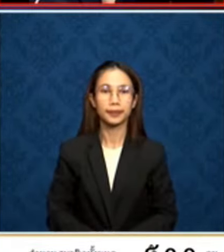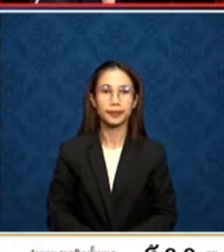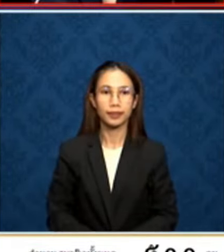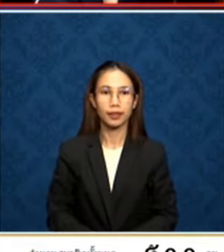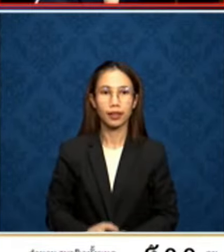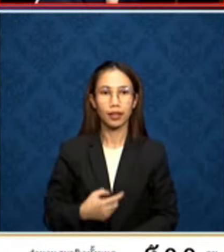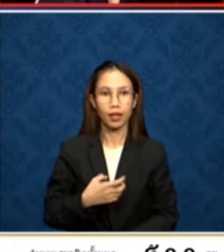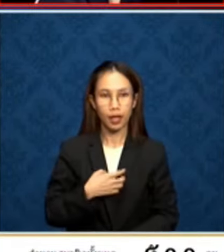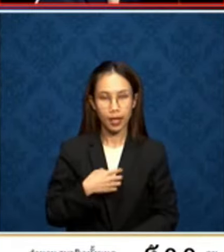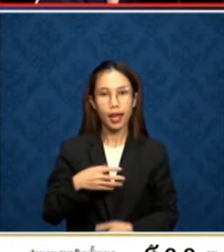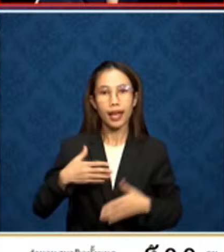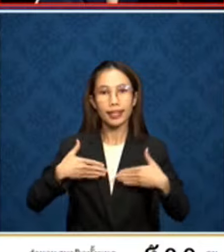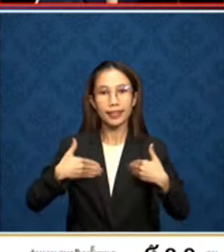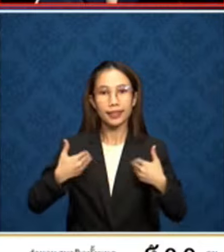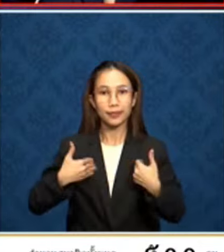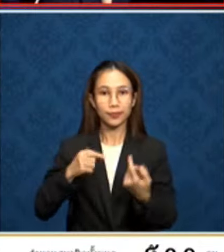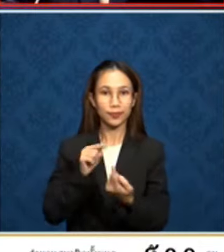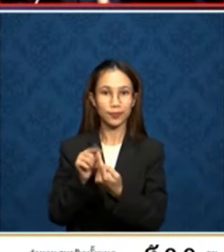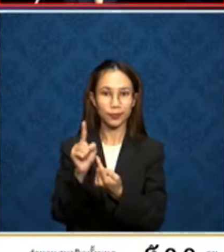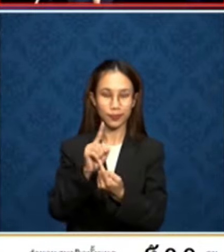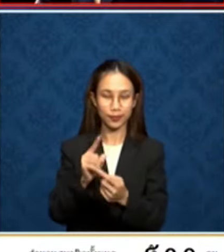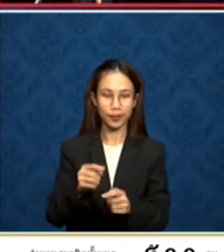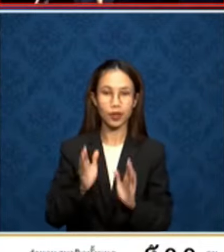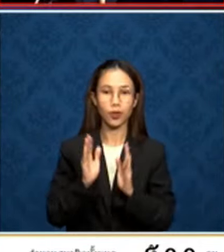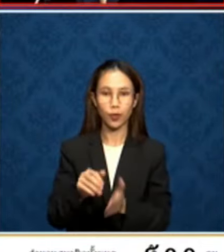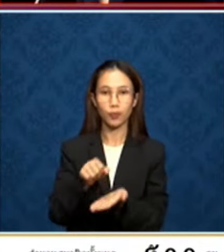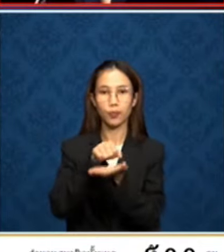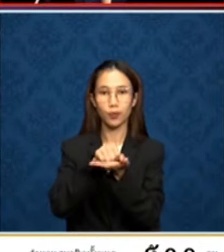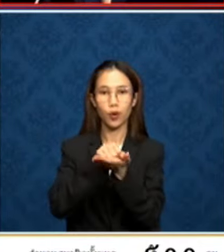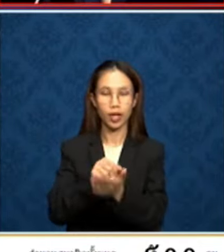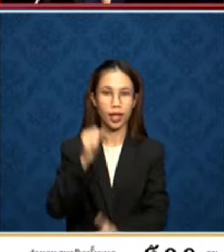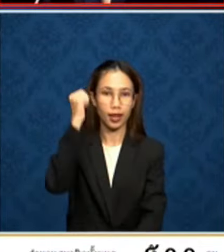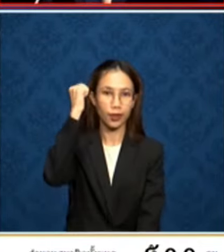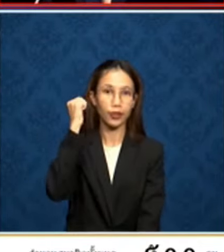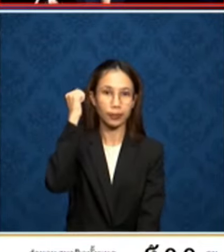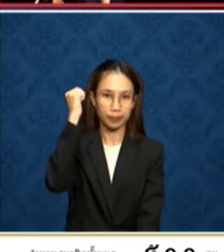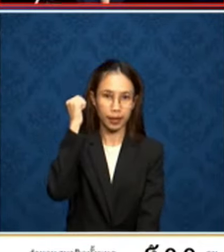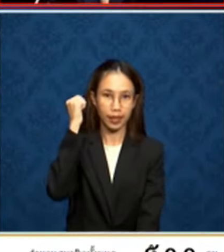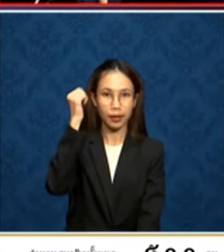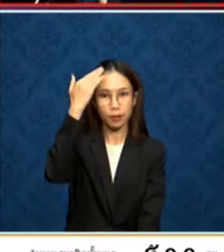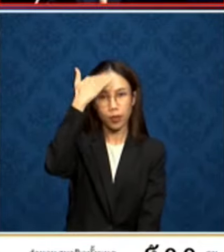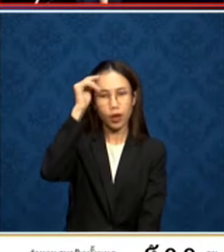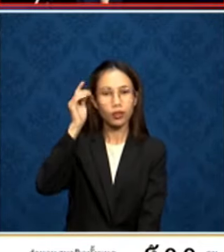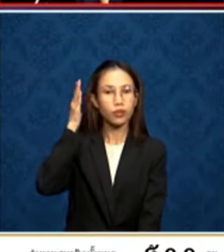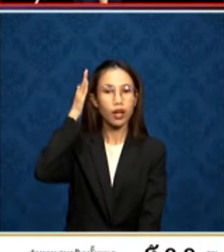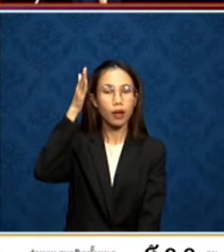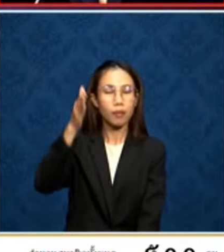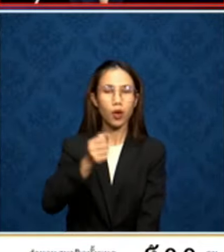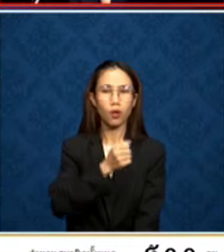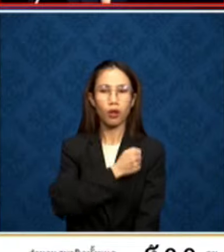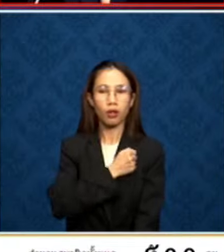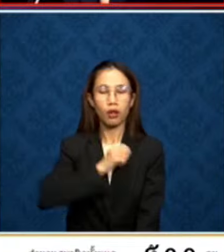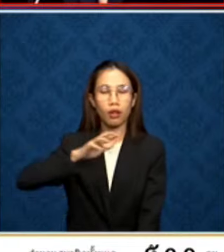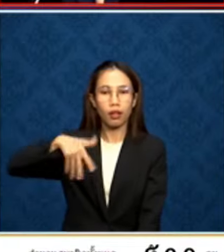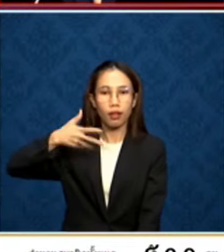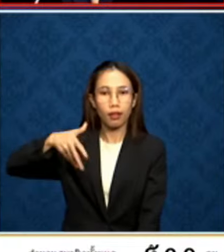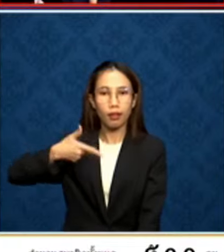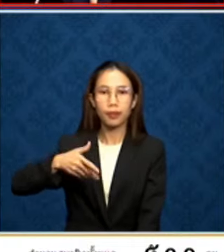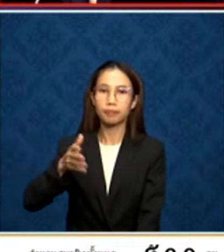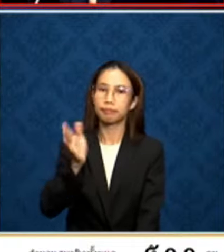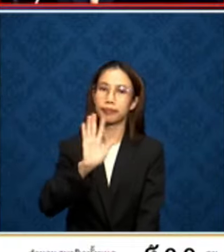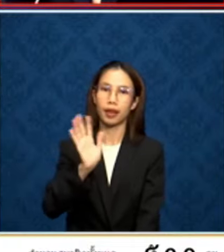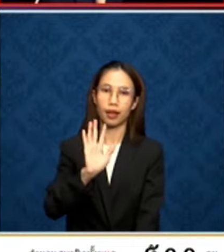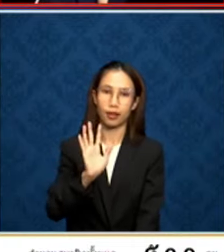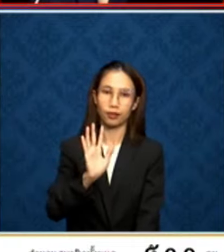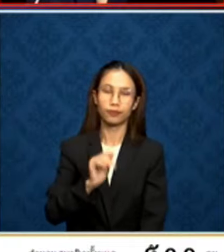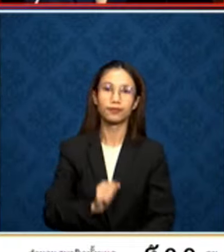ต้องขอแสดงความยินดีกับพี่น้องที่ใช้บริการขนส่งมวลชนนี้นะคะที่จะไม่ต้องทนกับสภาพอากาศที่ร้อนระหว่างการเดิน